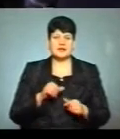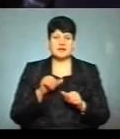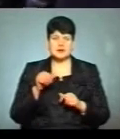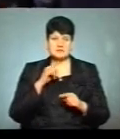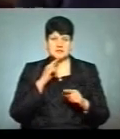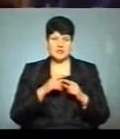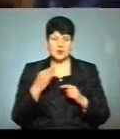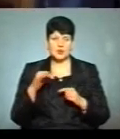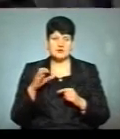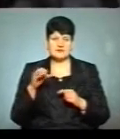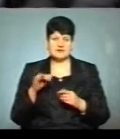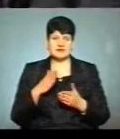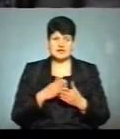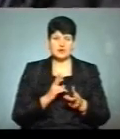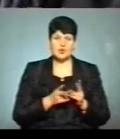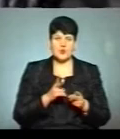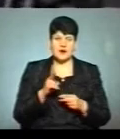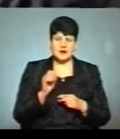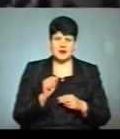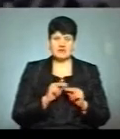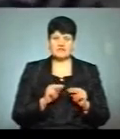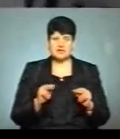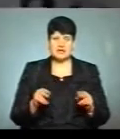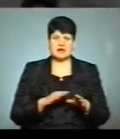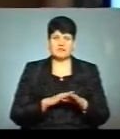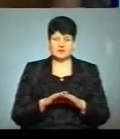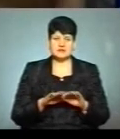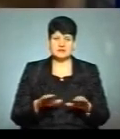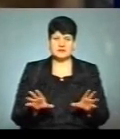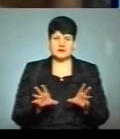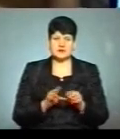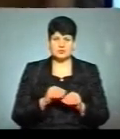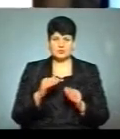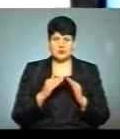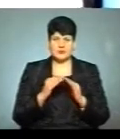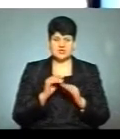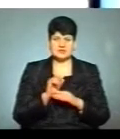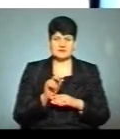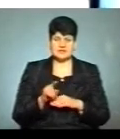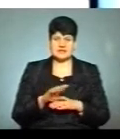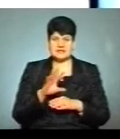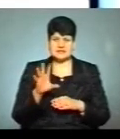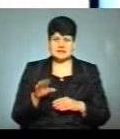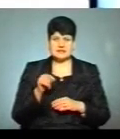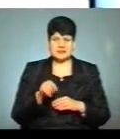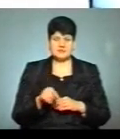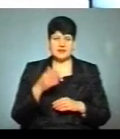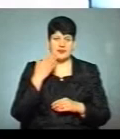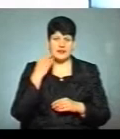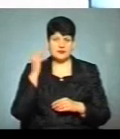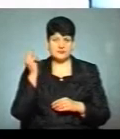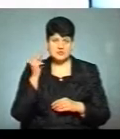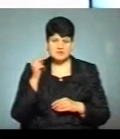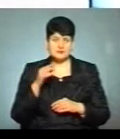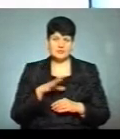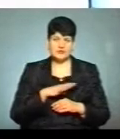Йосафати, у будинку є ще кухарка, а також вчителька, яка виконує з дітьми домашні завдання. В загальному з ними вчитися легко, але так, як всі діти.